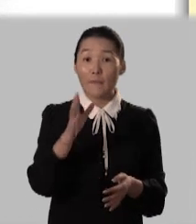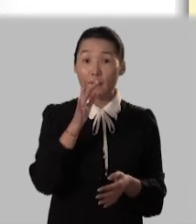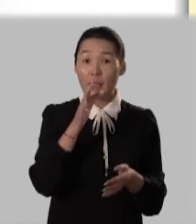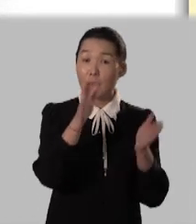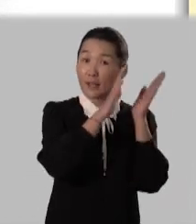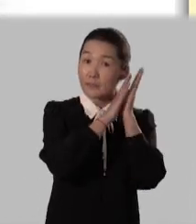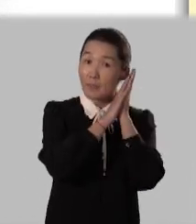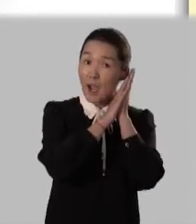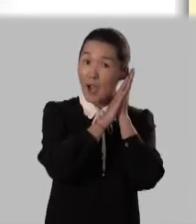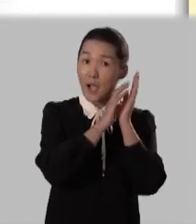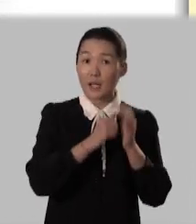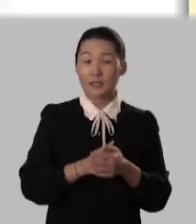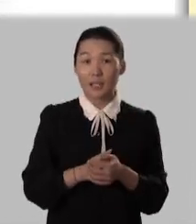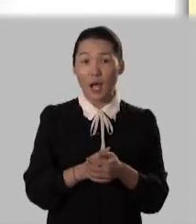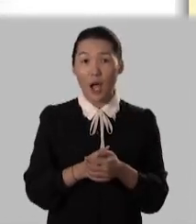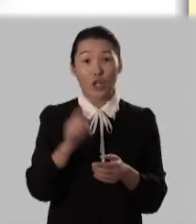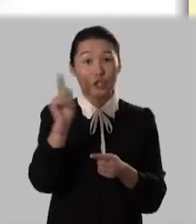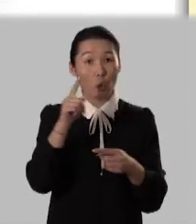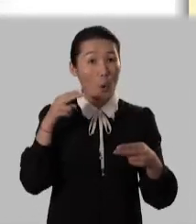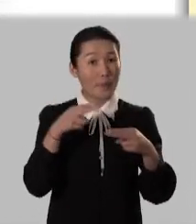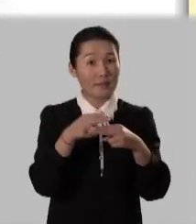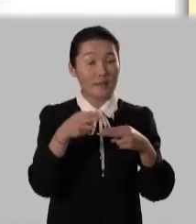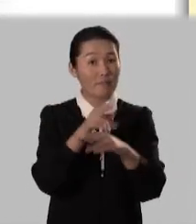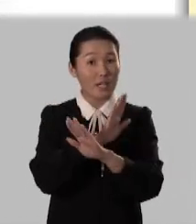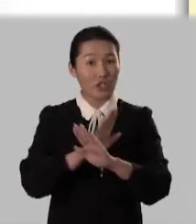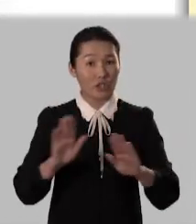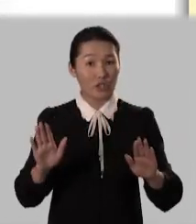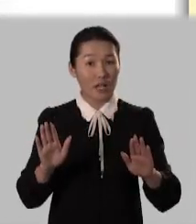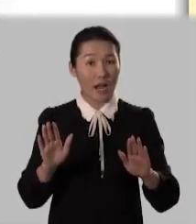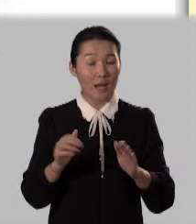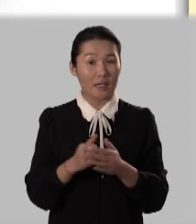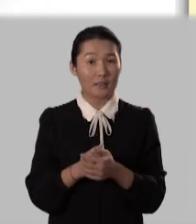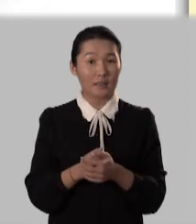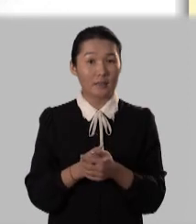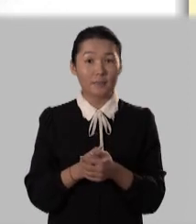или же большую душа